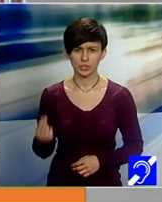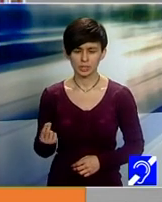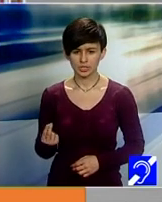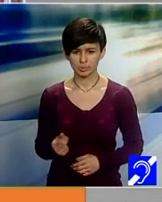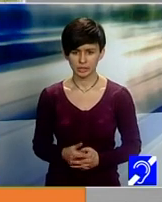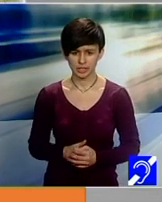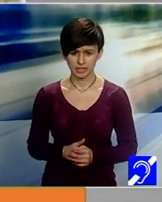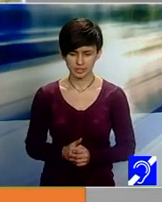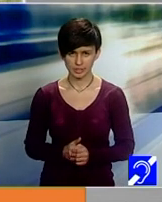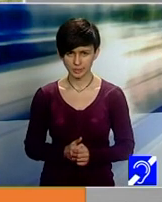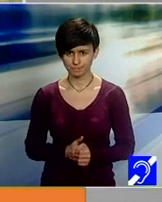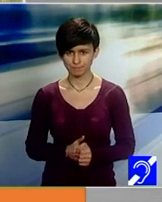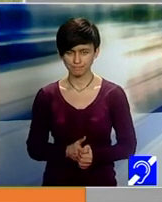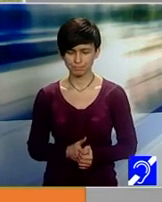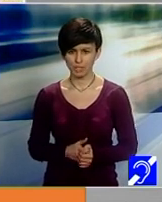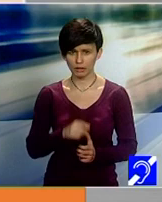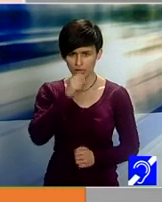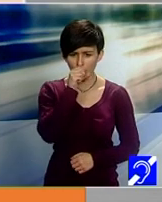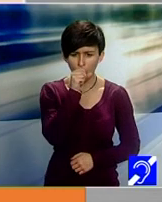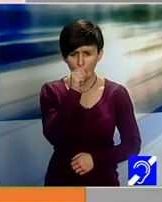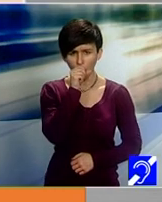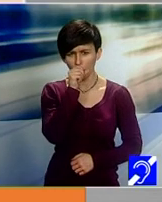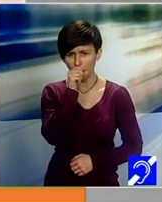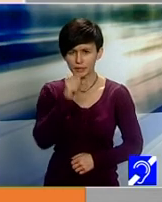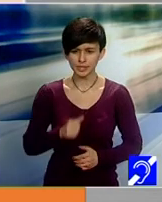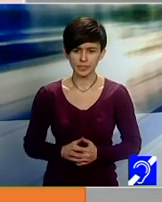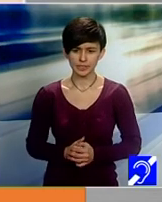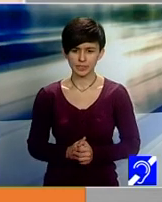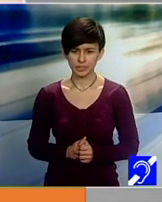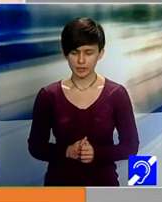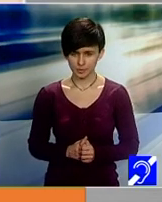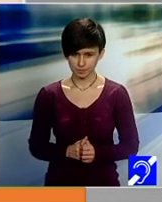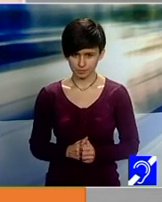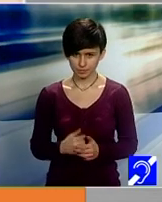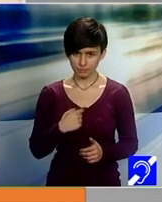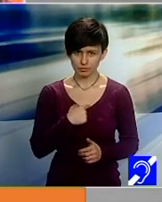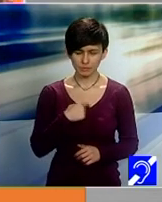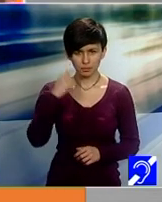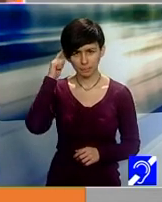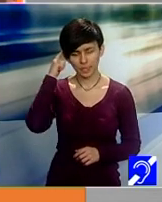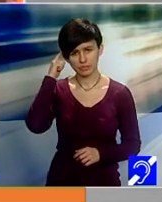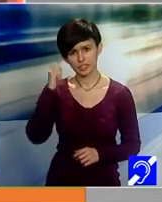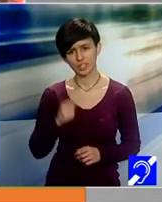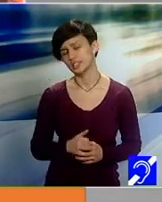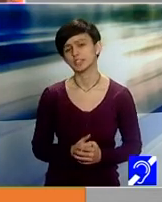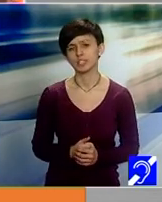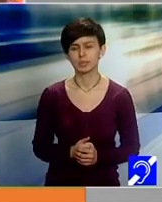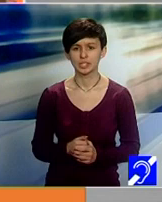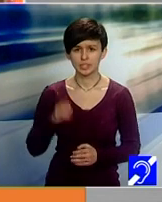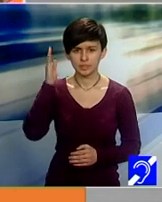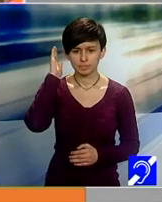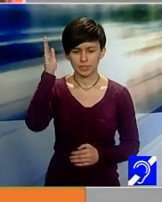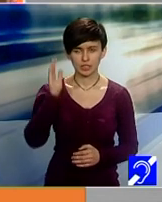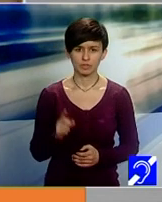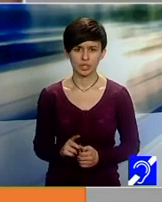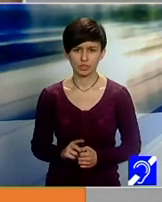prin acel ordin care modifică prețurile și în același timp să putem să ne gândim că pe viitor nu ne vom mai confrunta cu